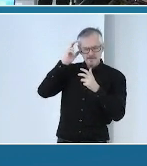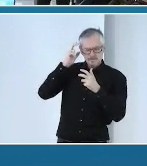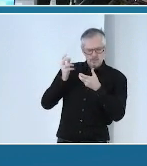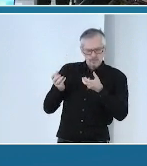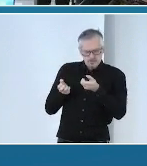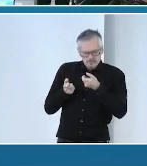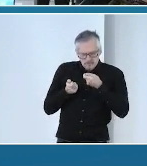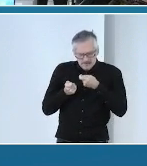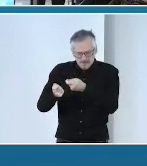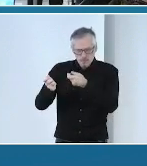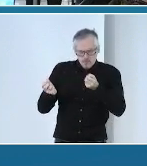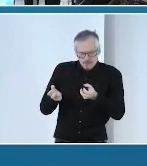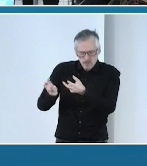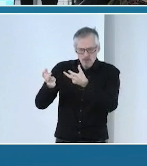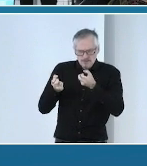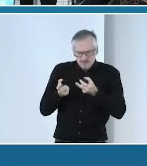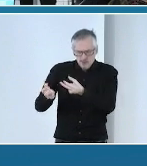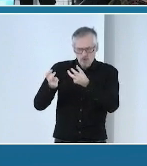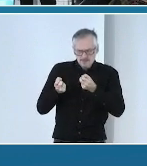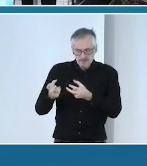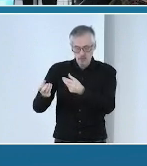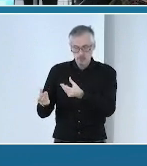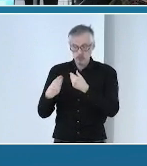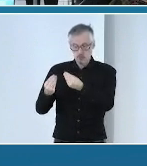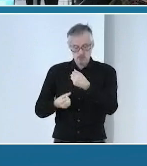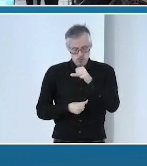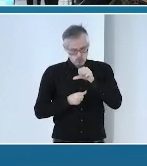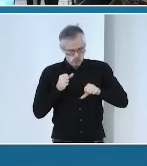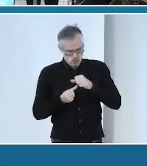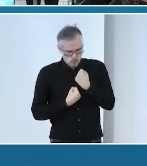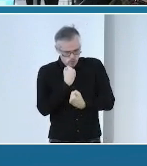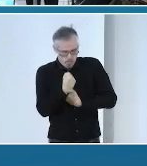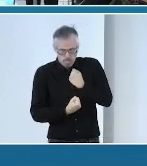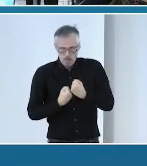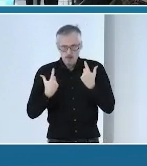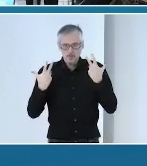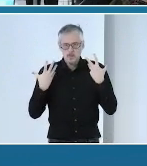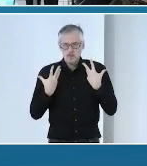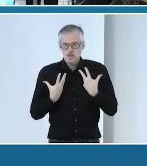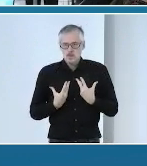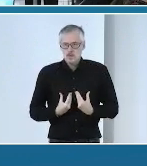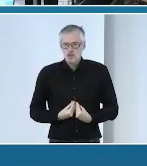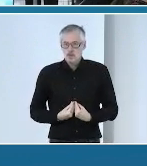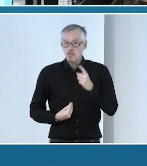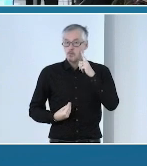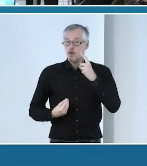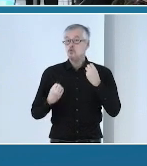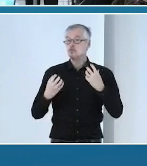à améliorer le schéma corporel perturbé. On sait que dans beaucoup de